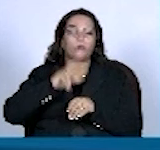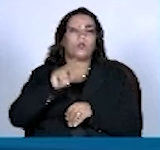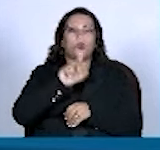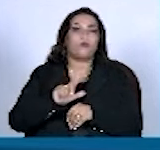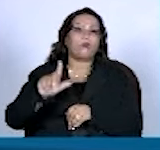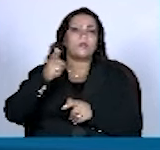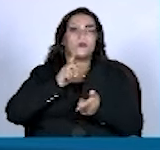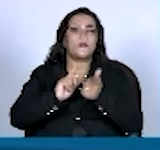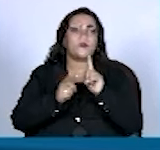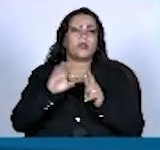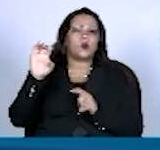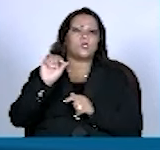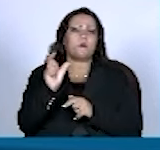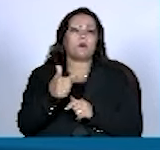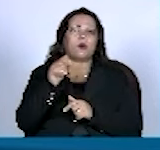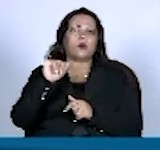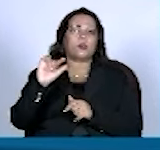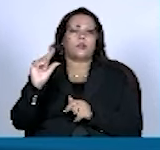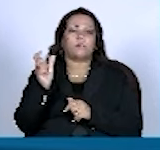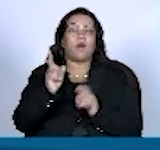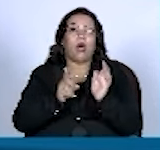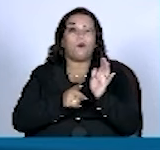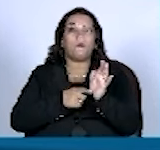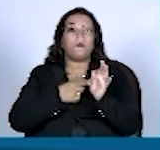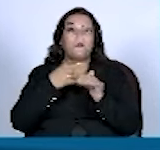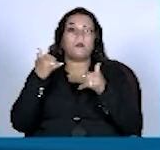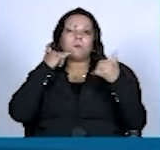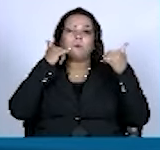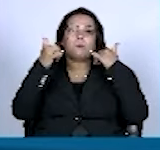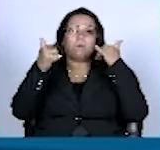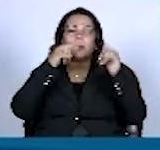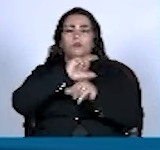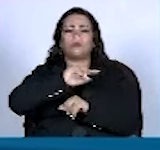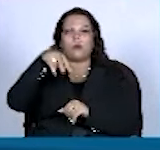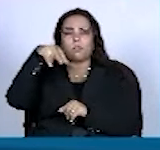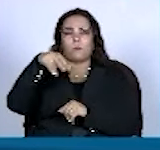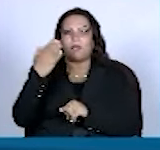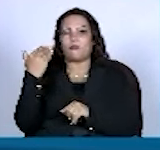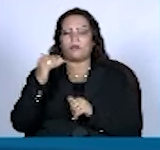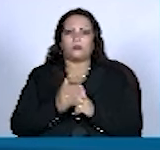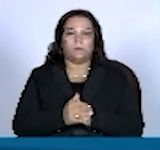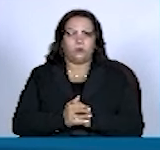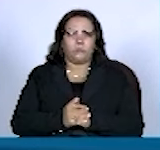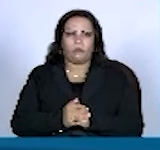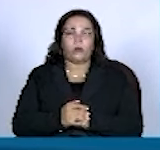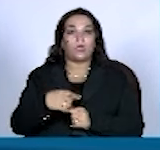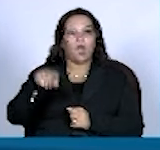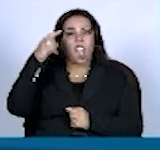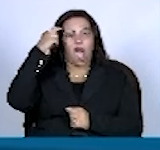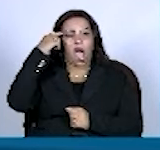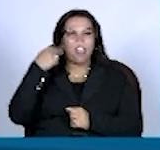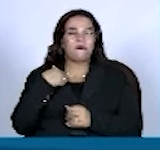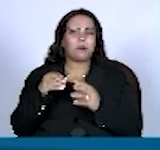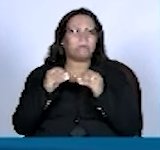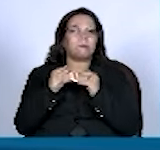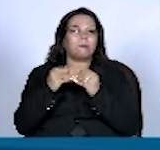جو بايدن الحديث ده كان للمره الاولى منذ شهر اغسطس احنا عارفين ان الكيميا اللي